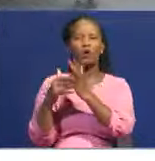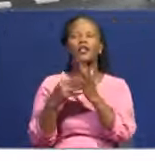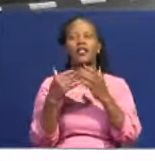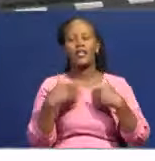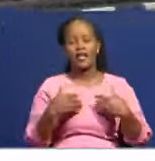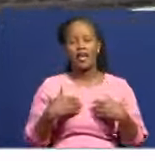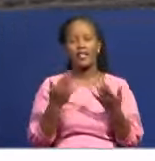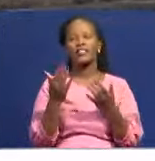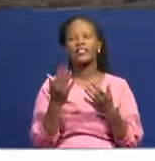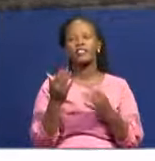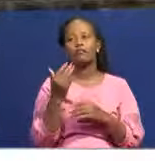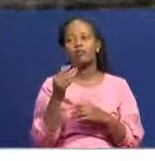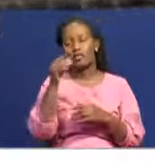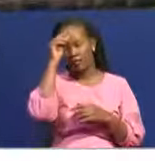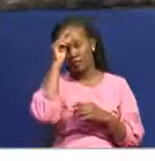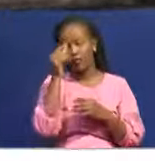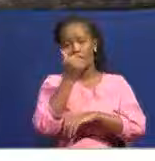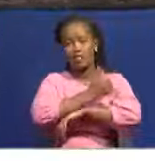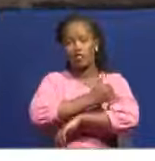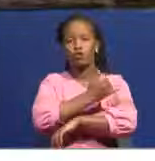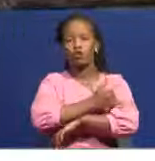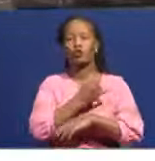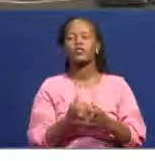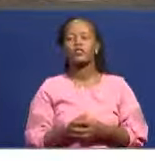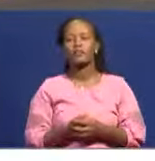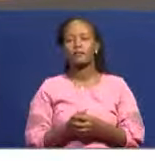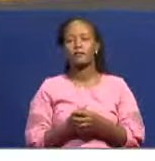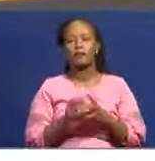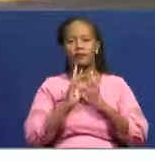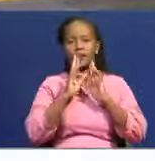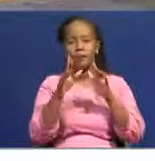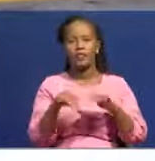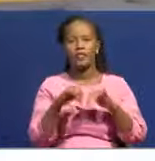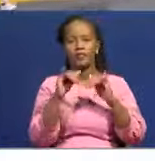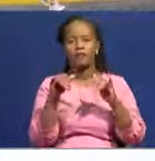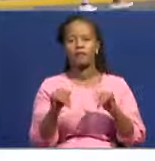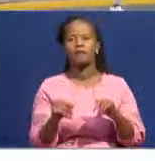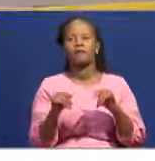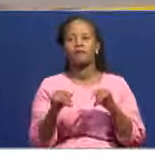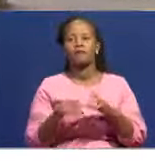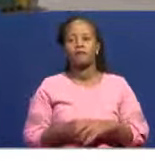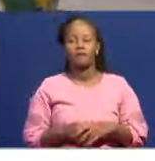serikali kama hatua ya tahadhari. Yusufar Darubini.